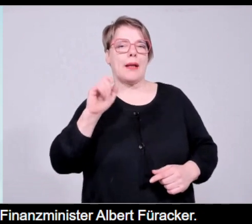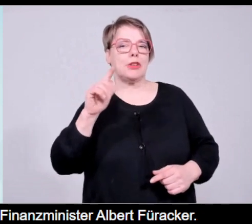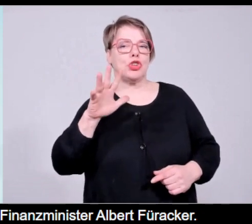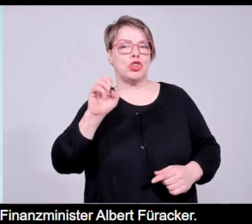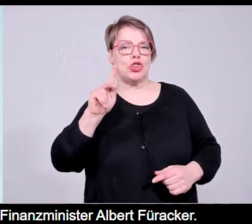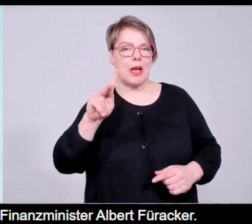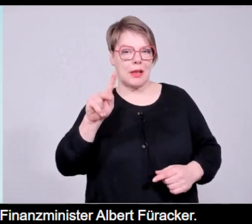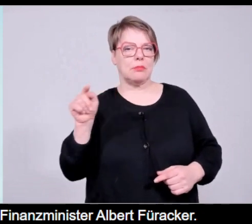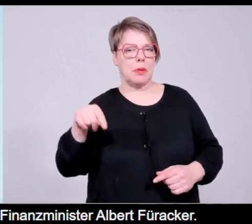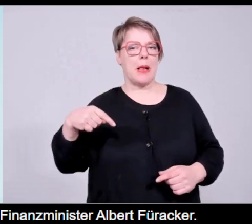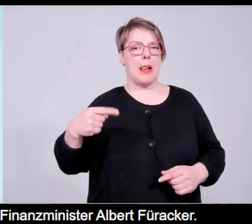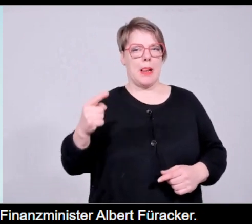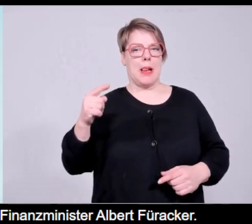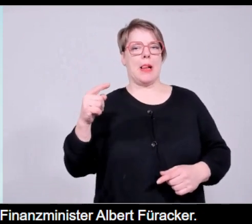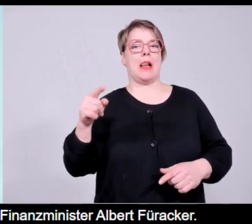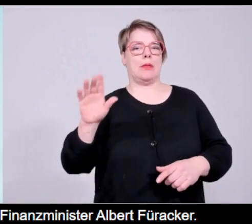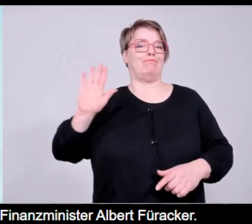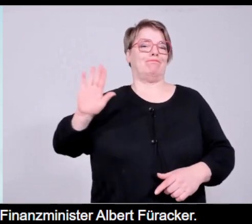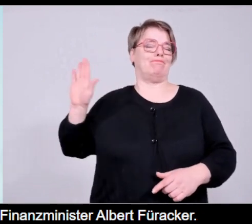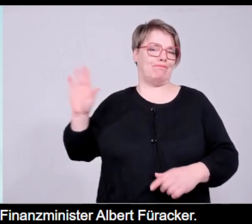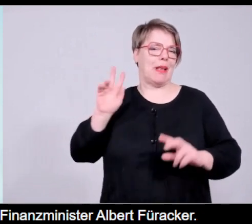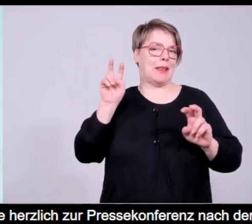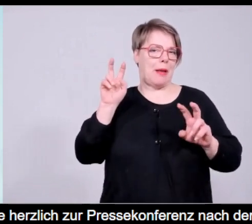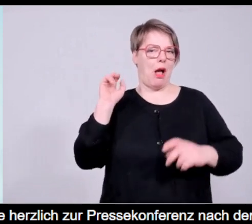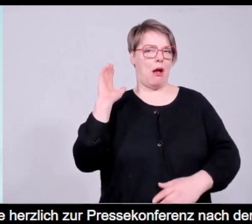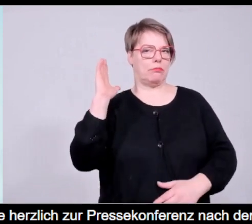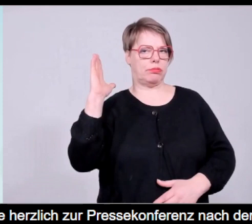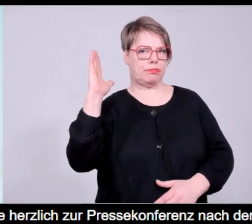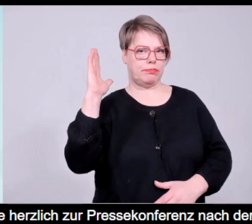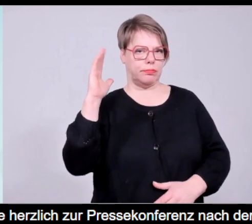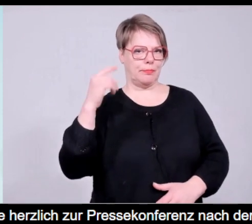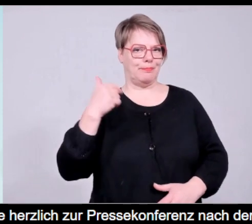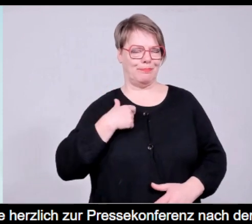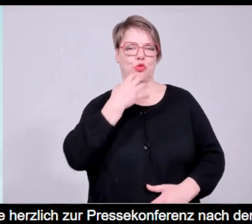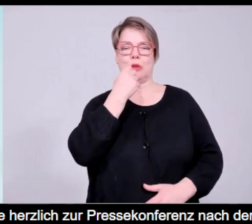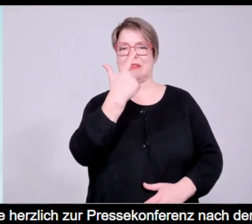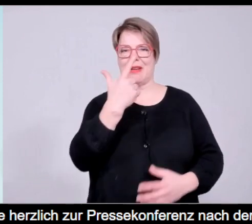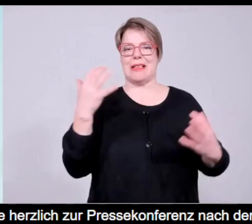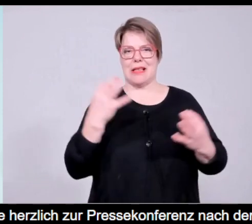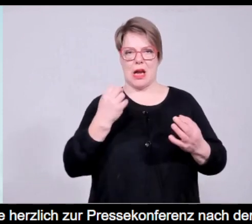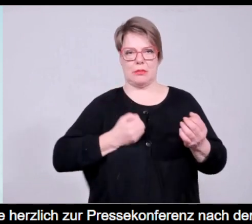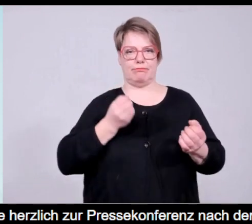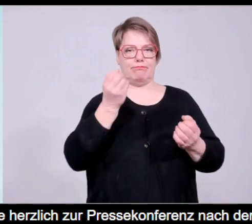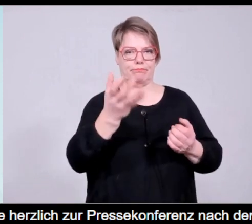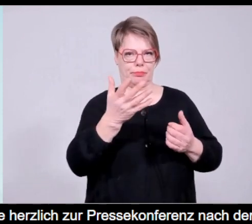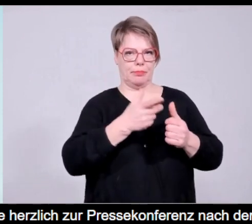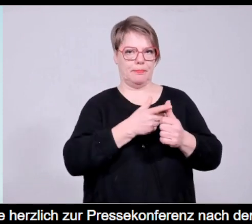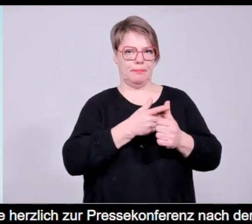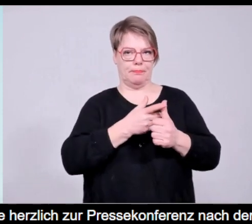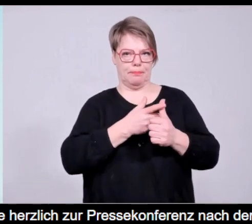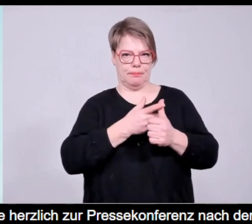Wir haben ja da eigentlich schon vor einiger Zeit die Grundsatzentscheidung getroffen, also dass bei Verdoppelung der